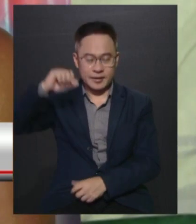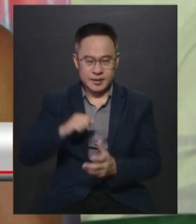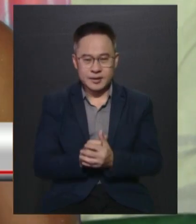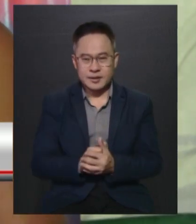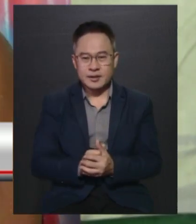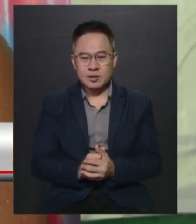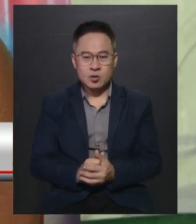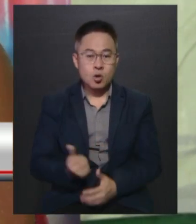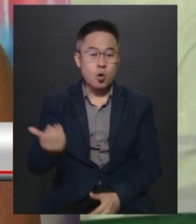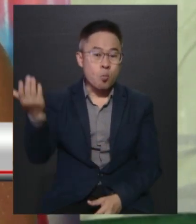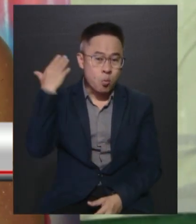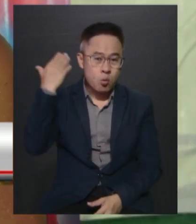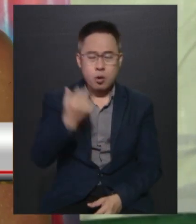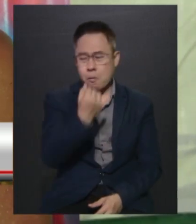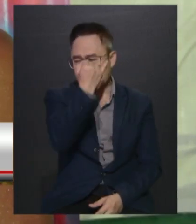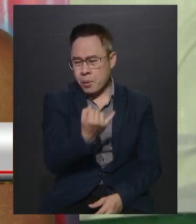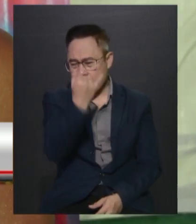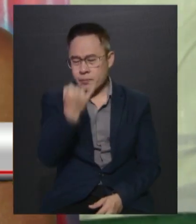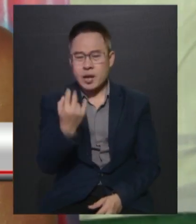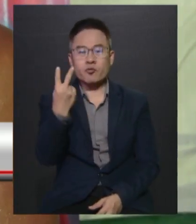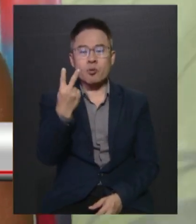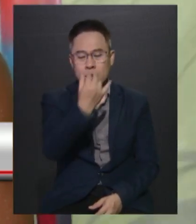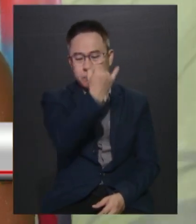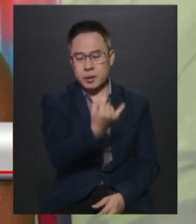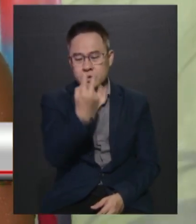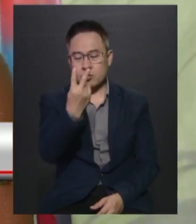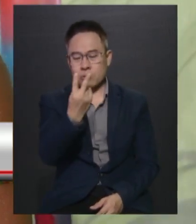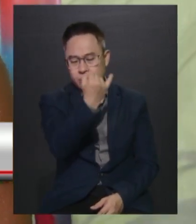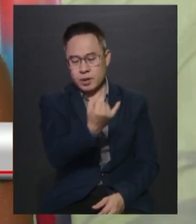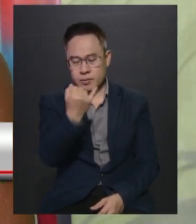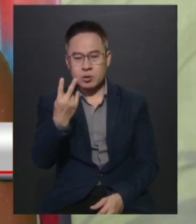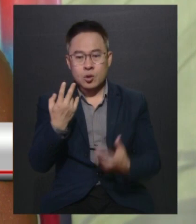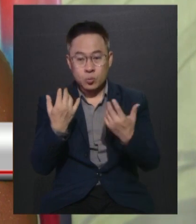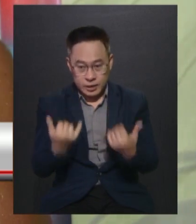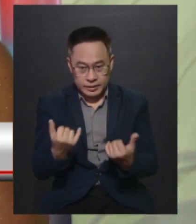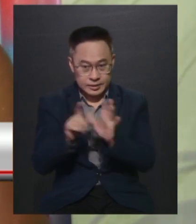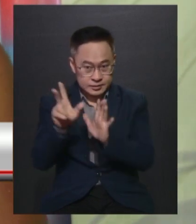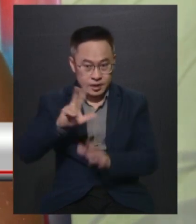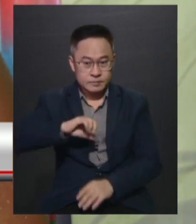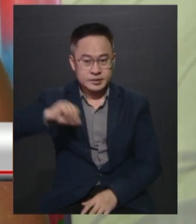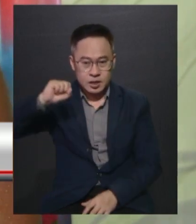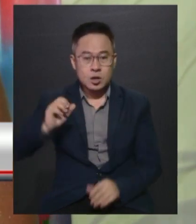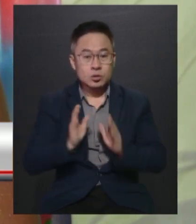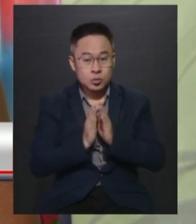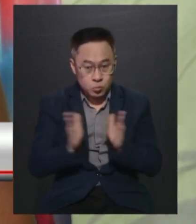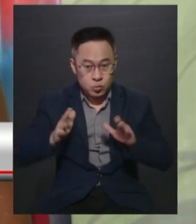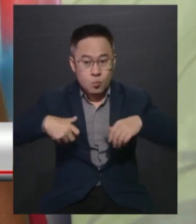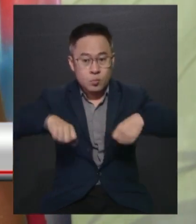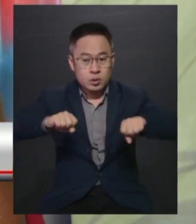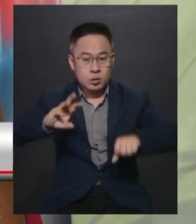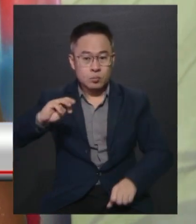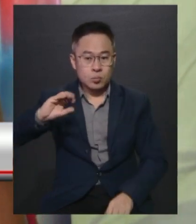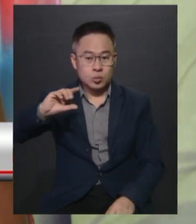ใช่ครับเพราะก่อนหน้านี้ผมก็แพ้มา2ไฟแล้วครับก็ขอขอบคุณรายการMotoGP นะครับที่ให้ผม